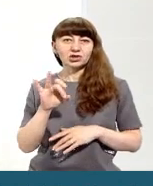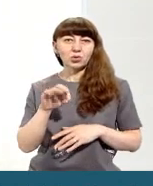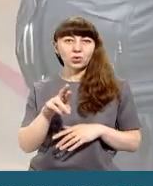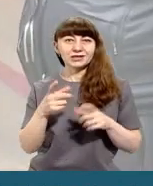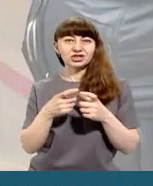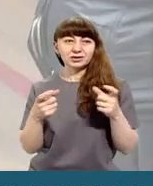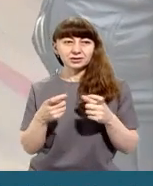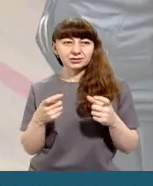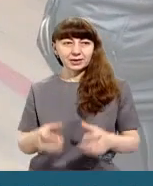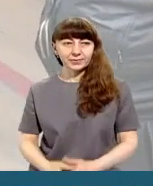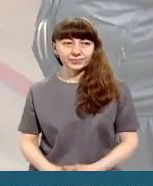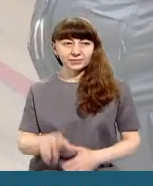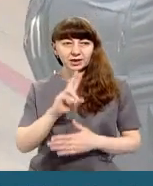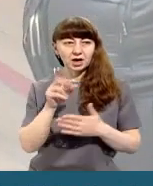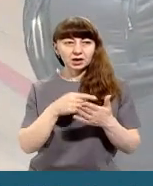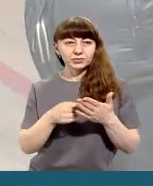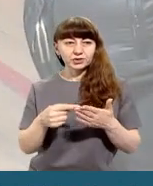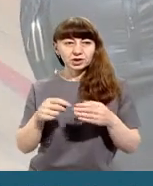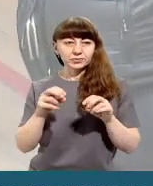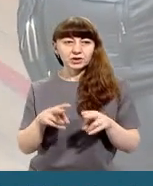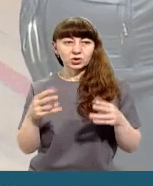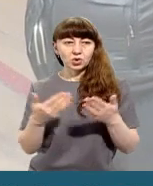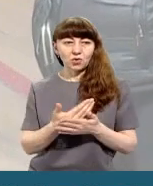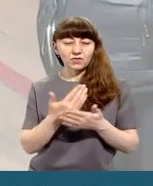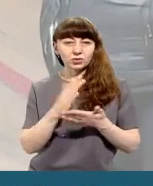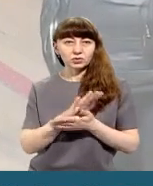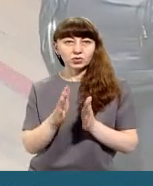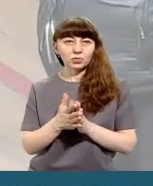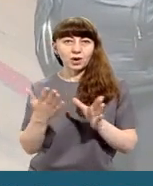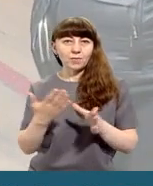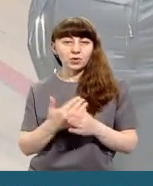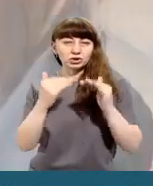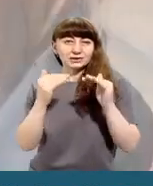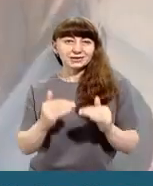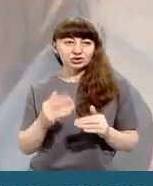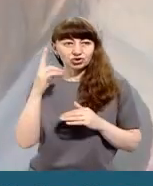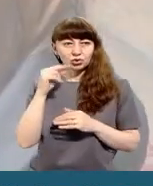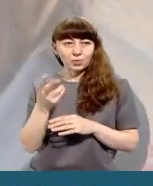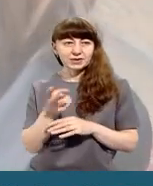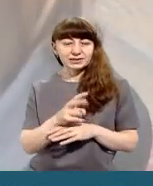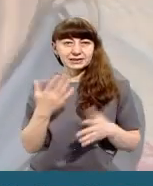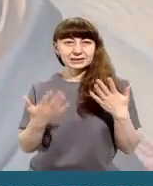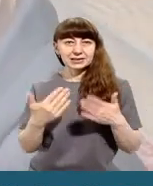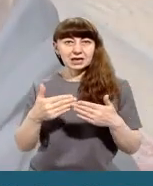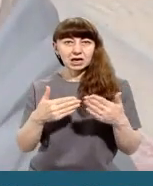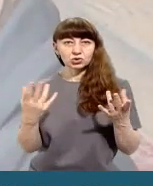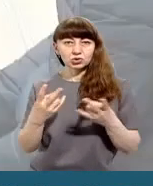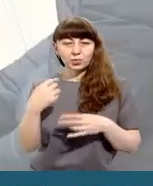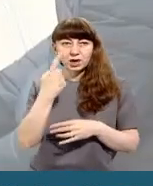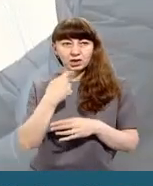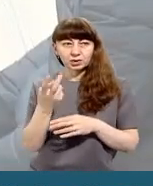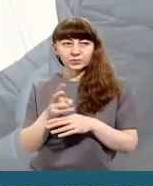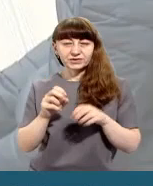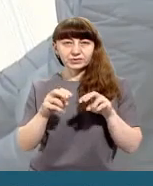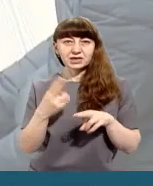теоретический экзамен. Как отмечают специалисты, новая услуга позволит снизить поток посетителей. Если раньше граждане должны были лично обращаться